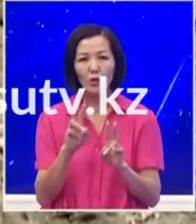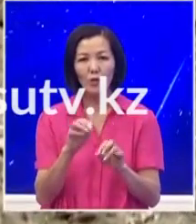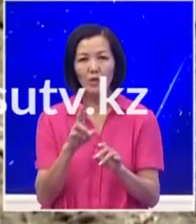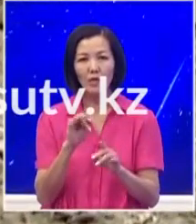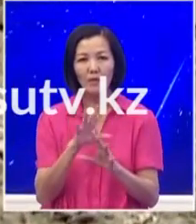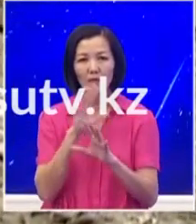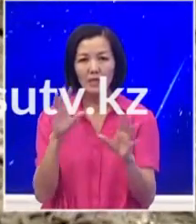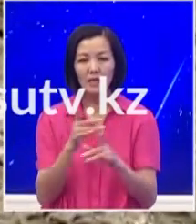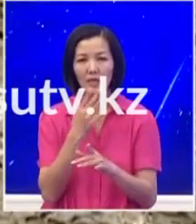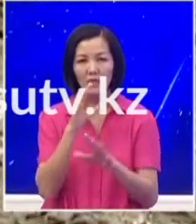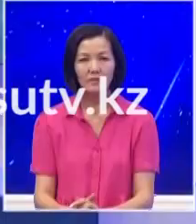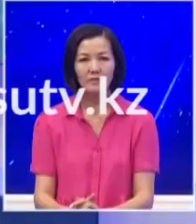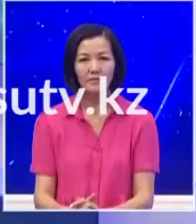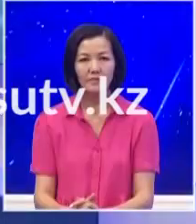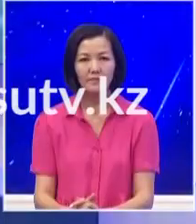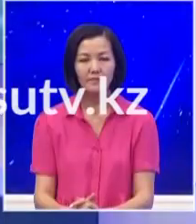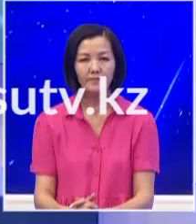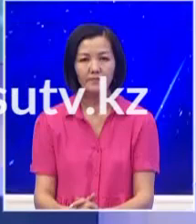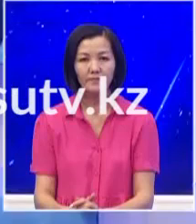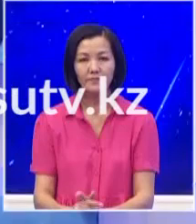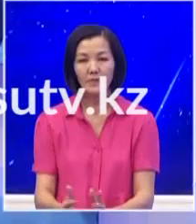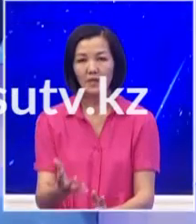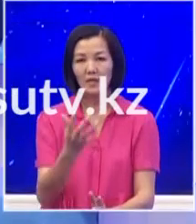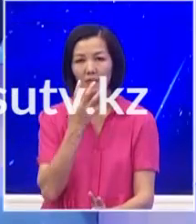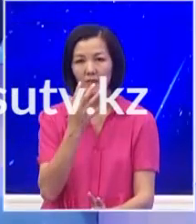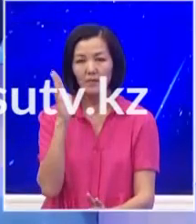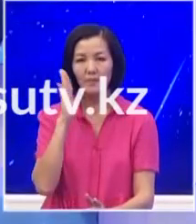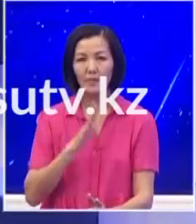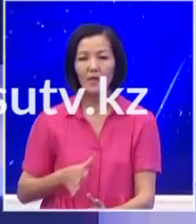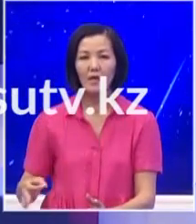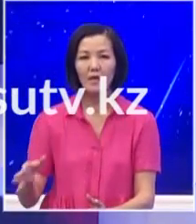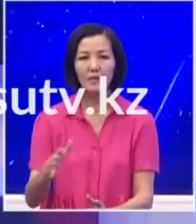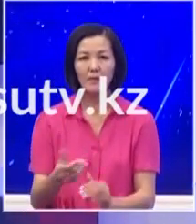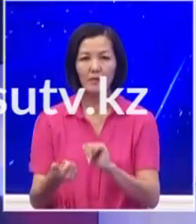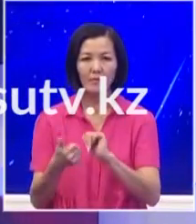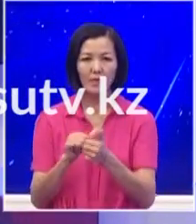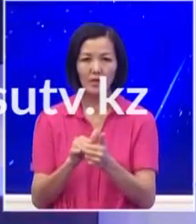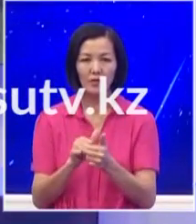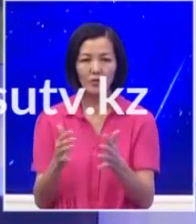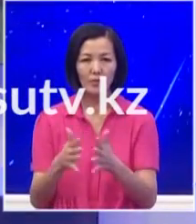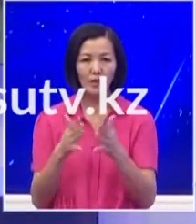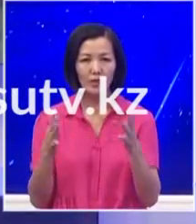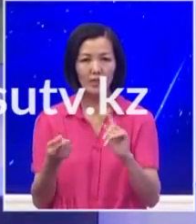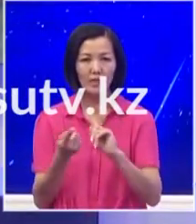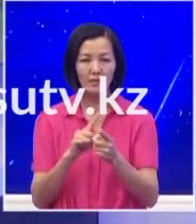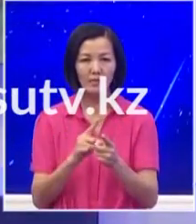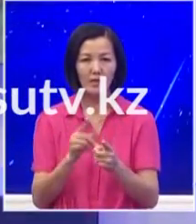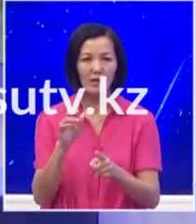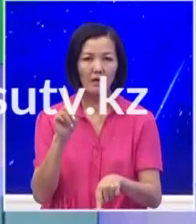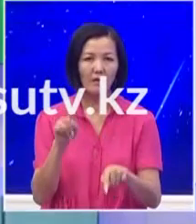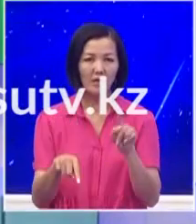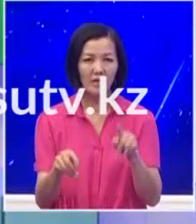охраняется национальным законом. Из-за потепления планеты в океанах происходят большие изменения. Некоторые виды